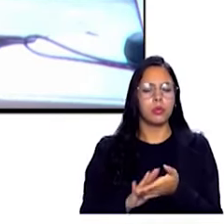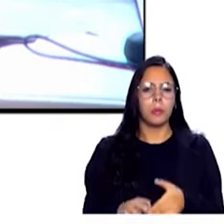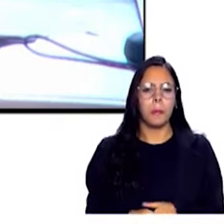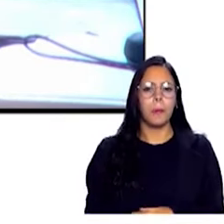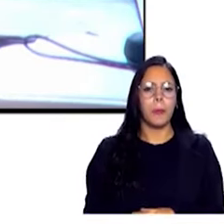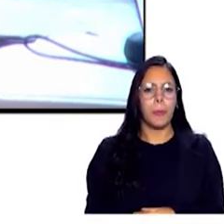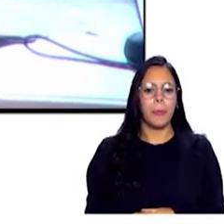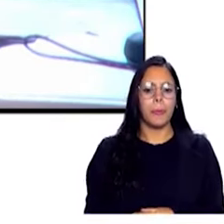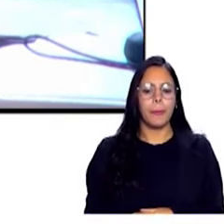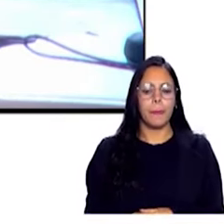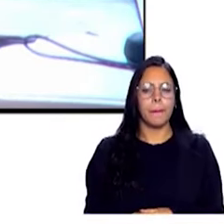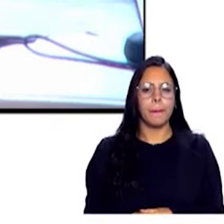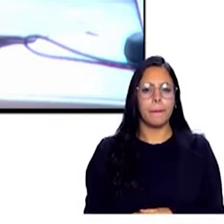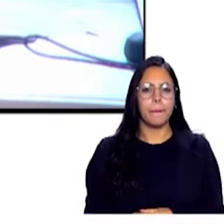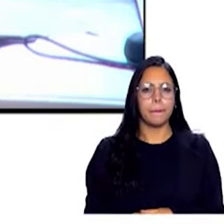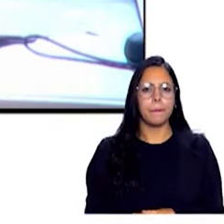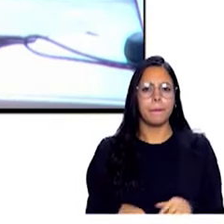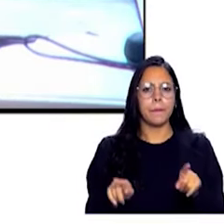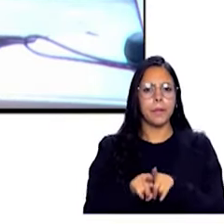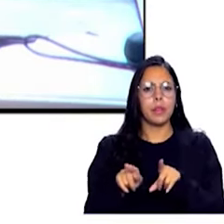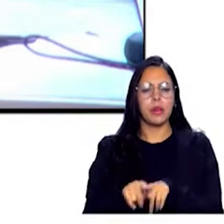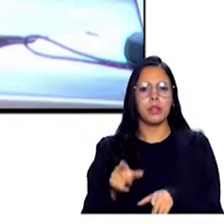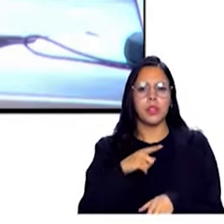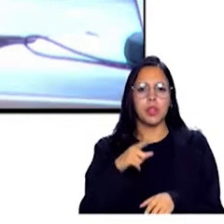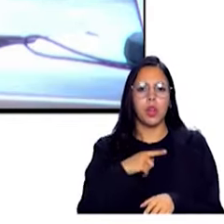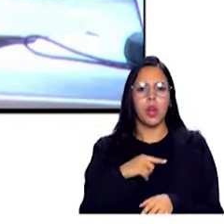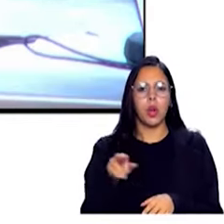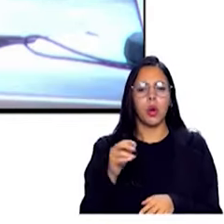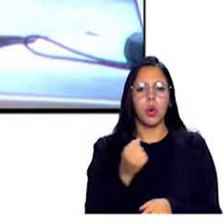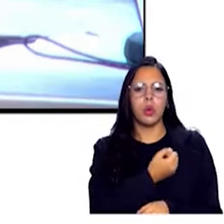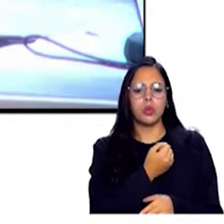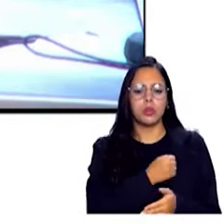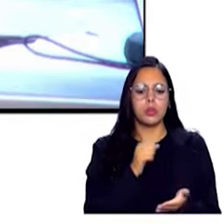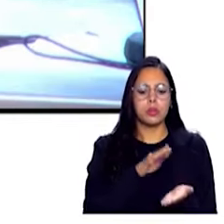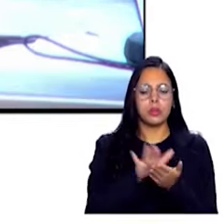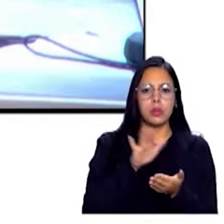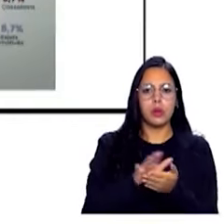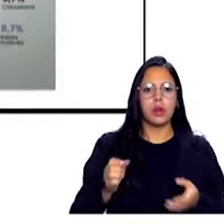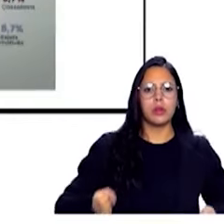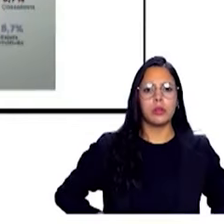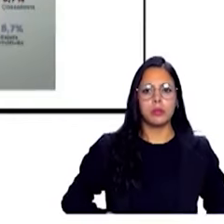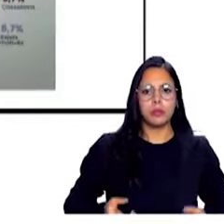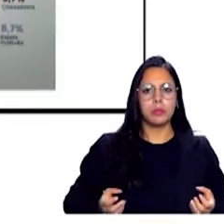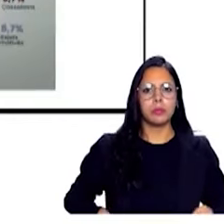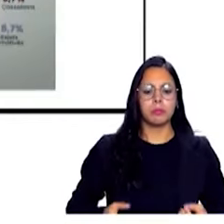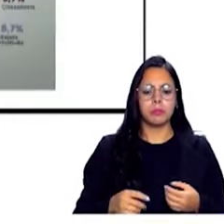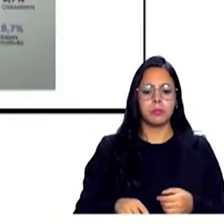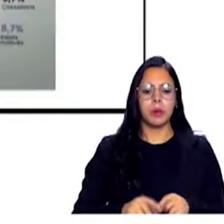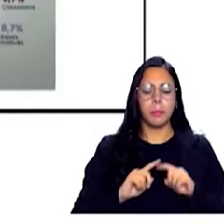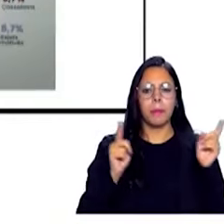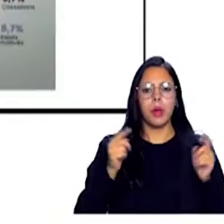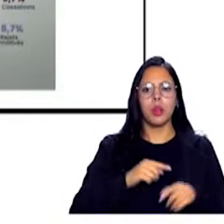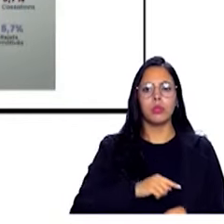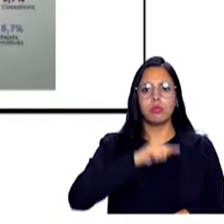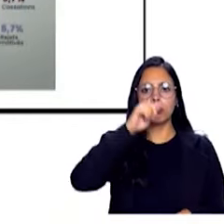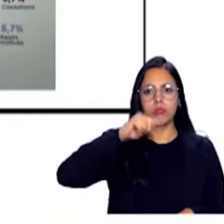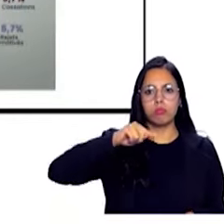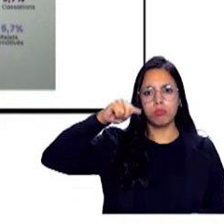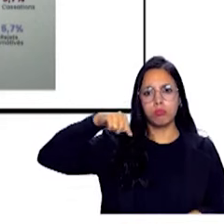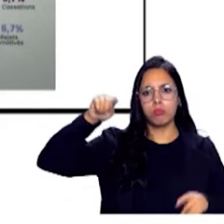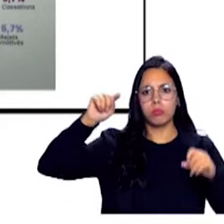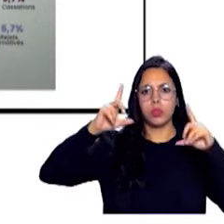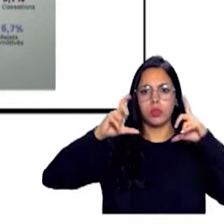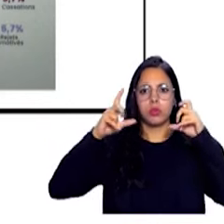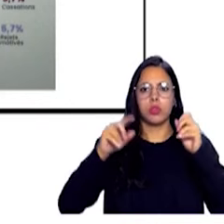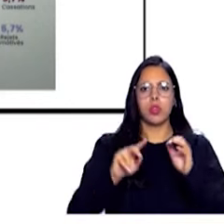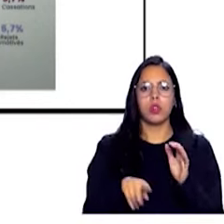regarde on voit que deem graphique parmi les décisions de la cour de cassation Il faut